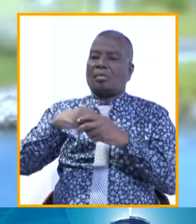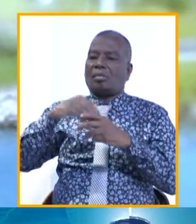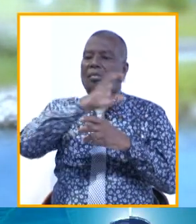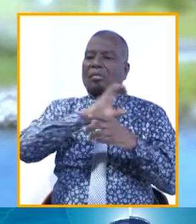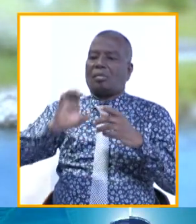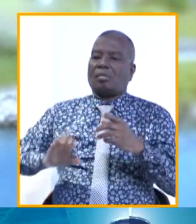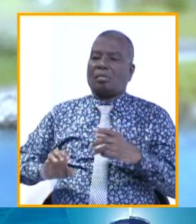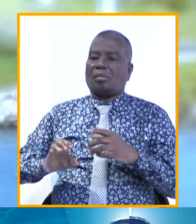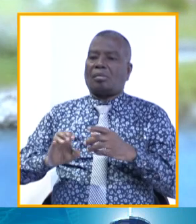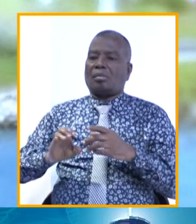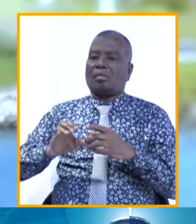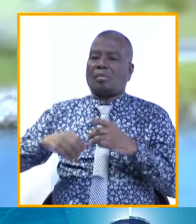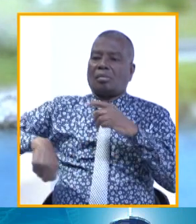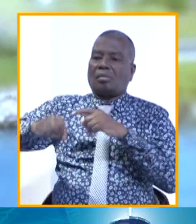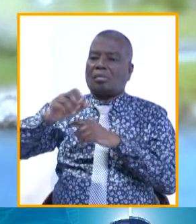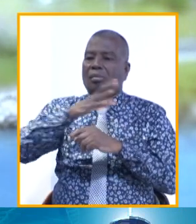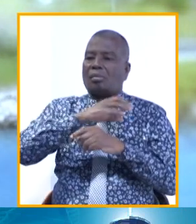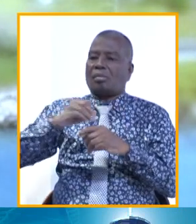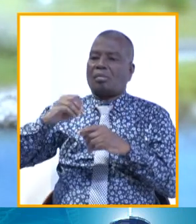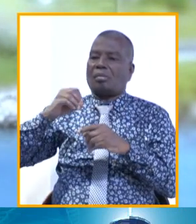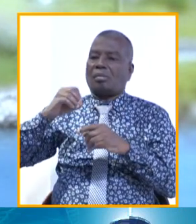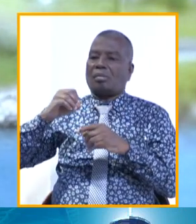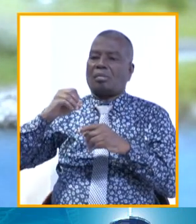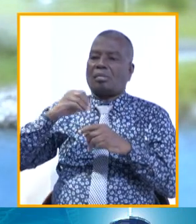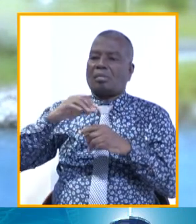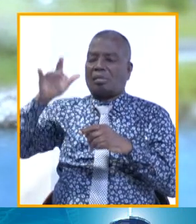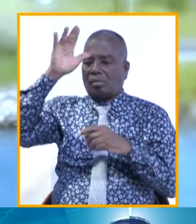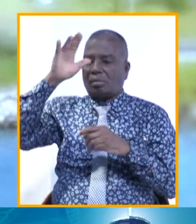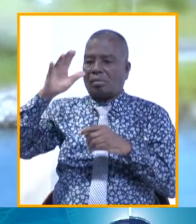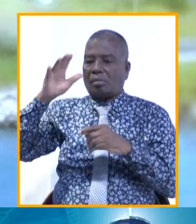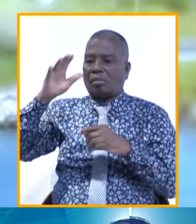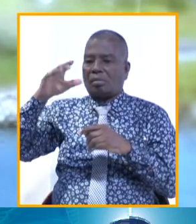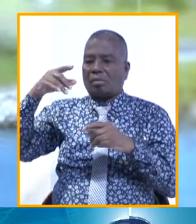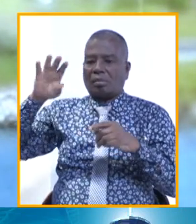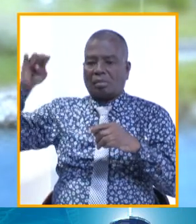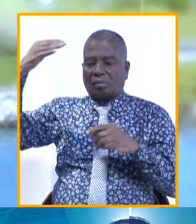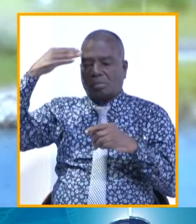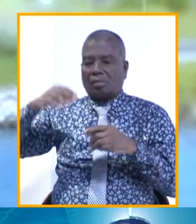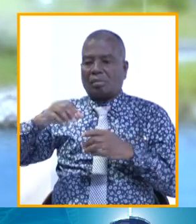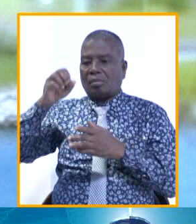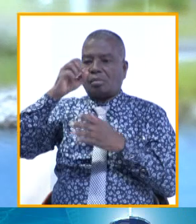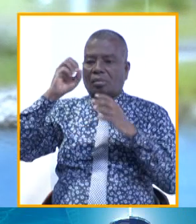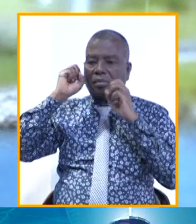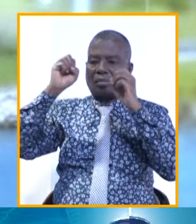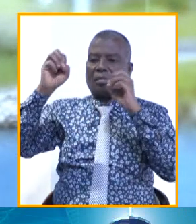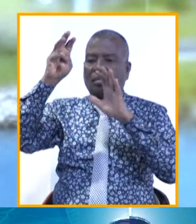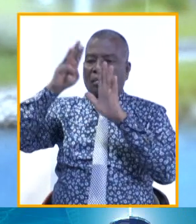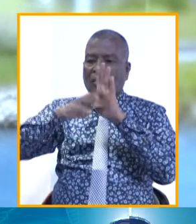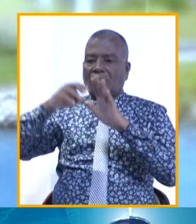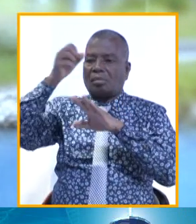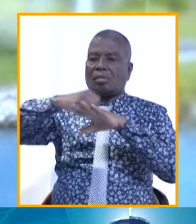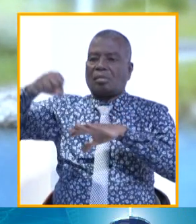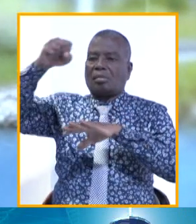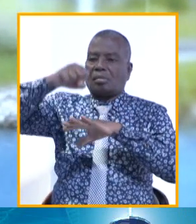de Yopougon. Cette édition 2022 a été parrainée par le ministre de l'Enseignement supérieur et de la Recherche